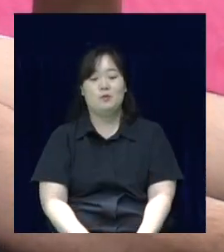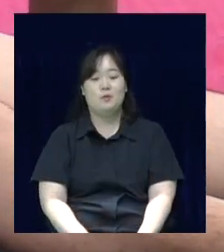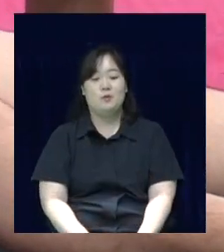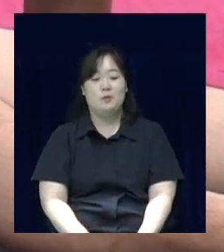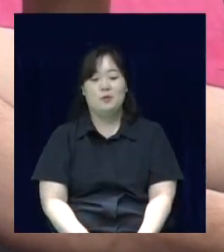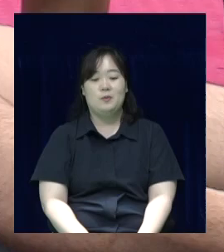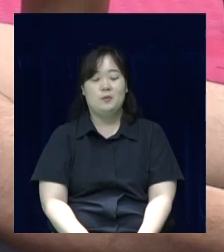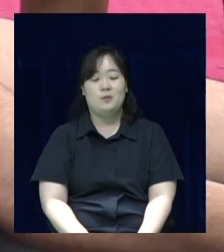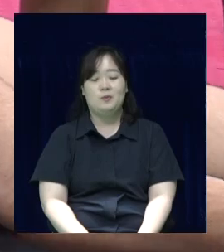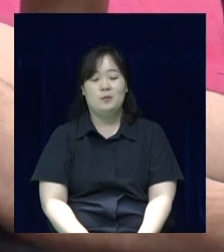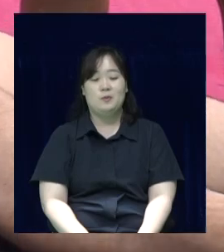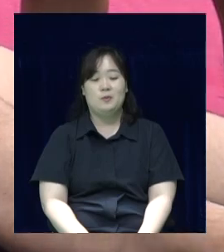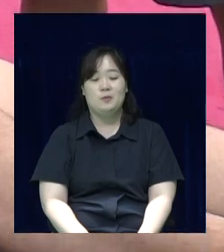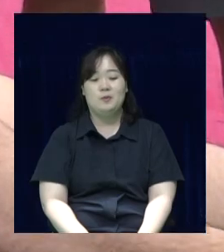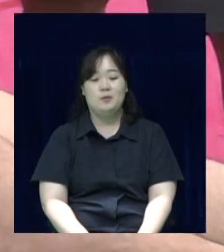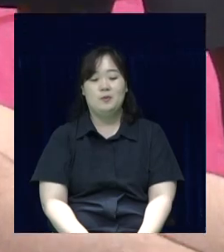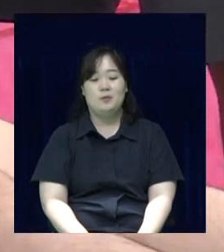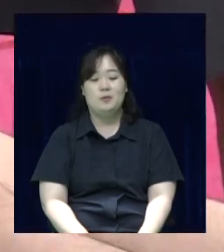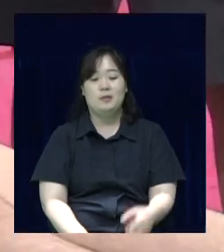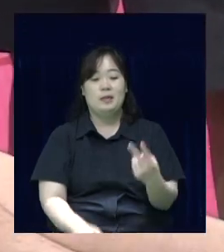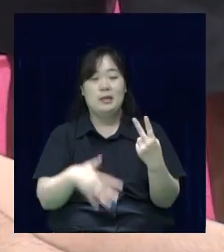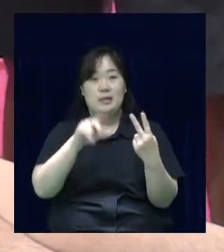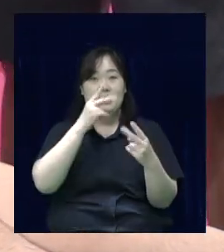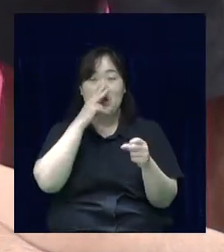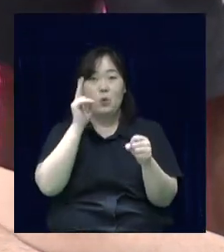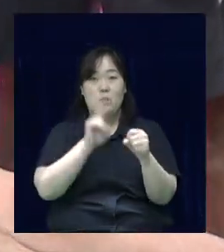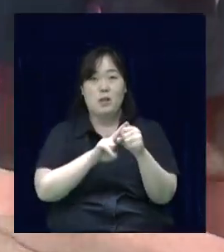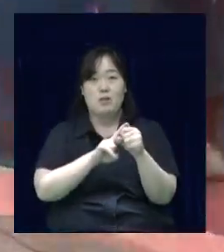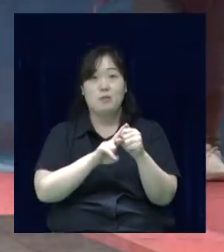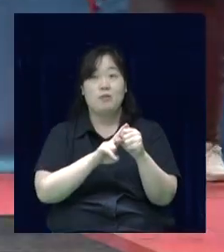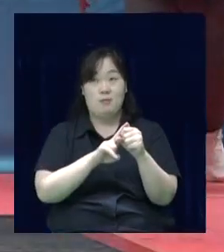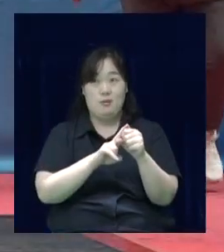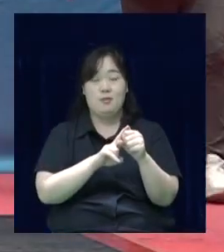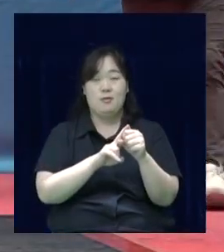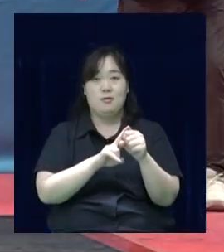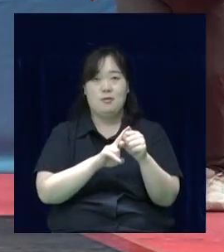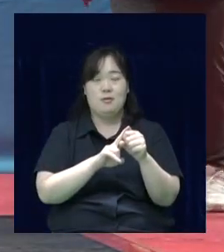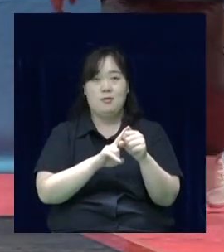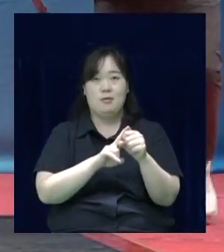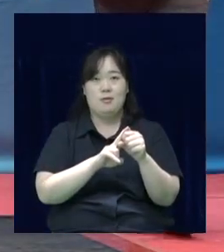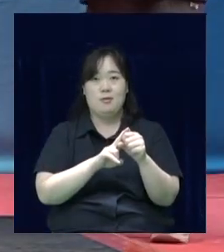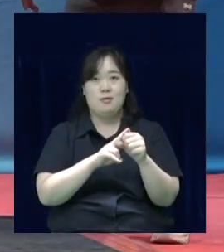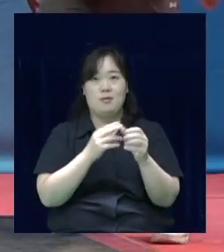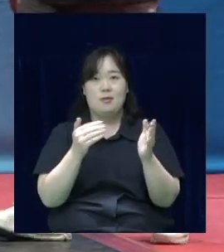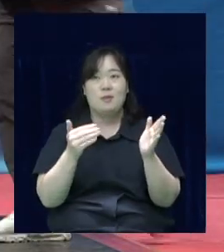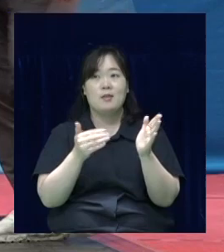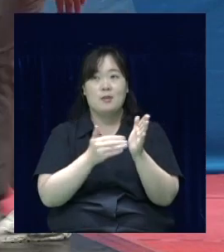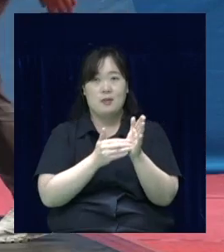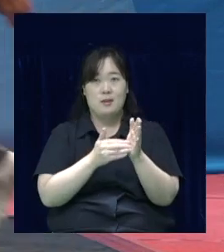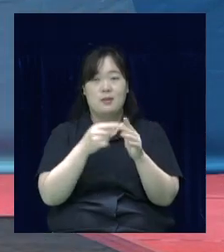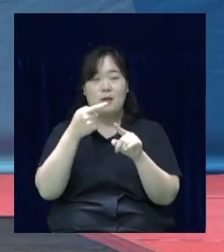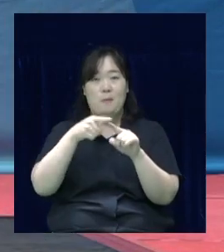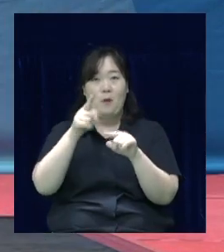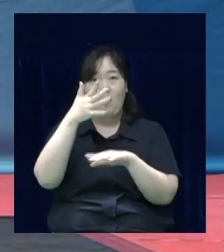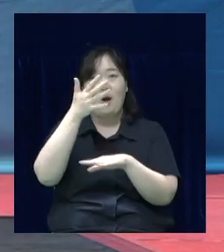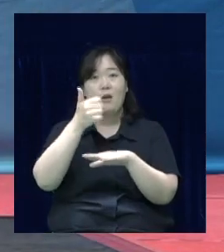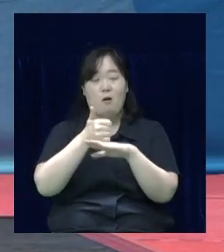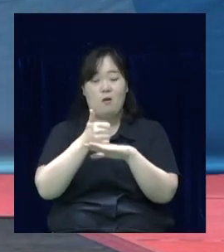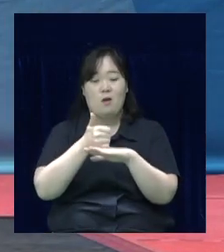자, 정금산의 2차 시도 이어지고 있습니다. 2차 시도 76kg